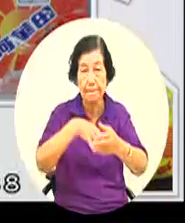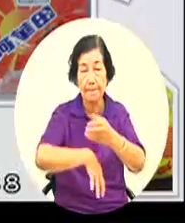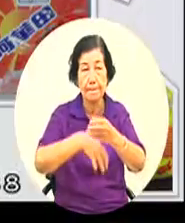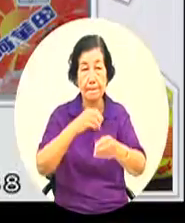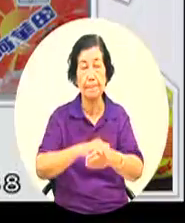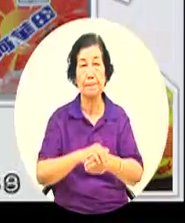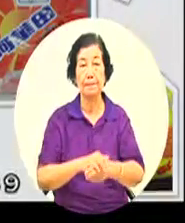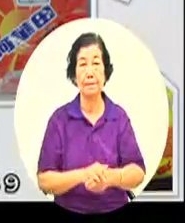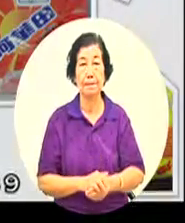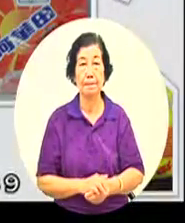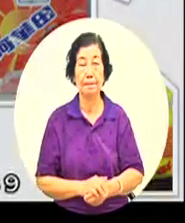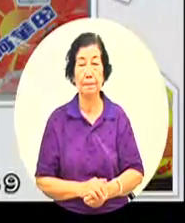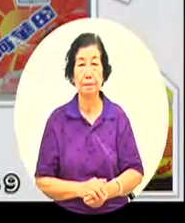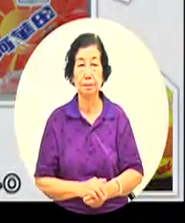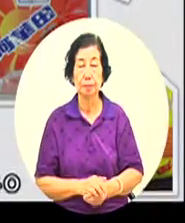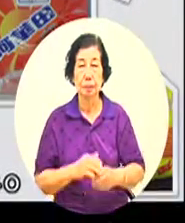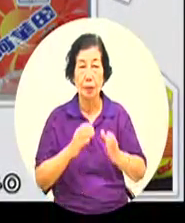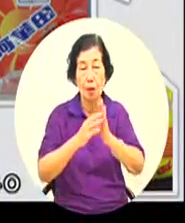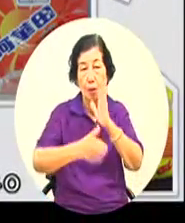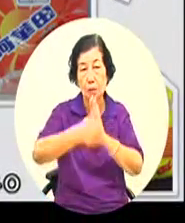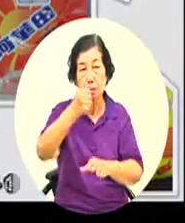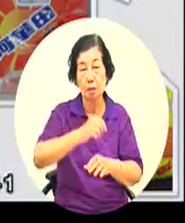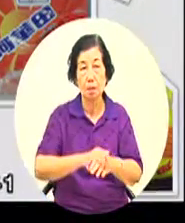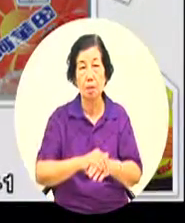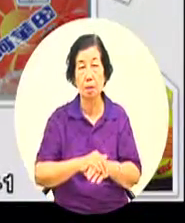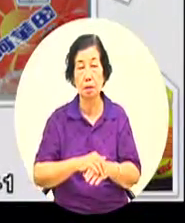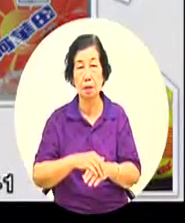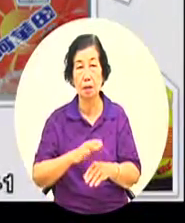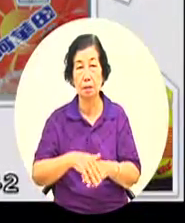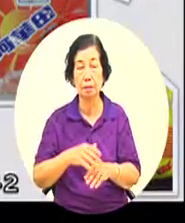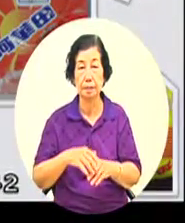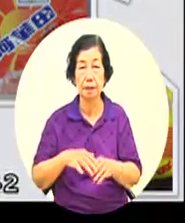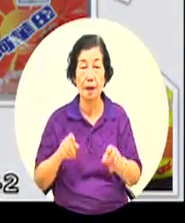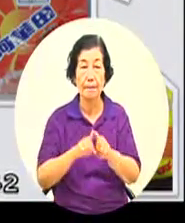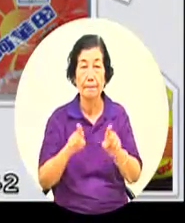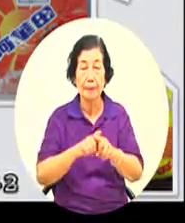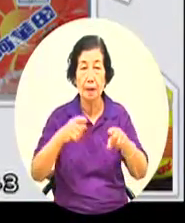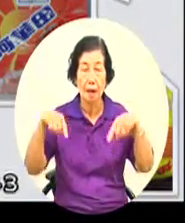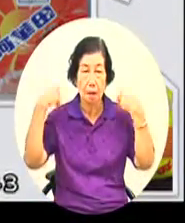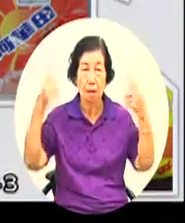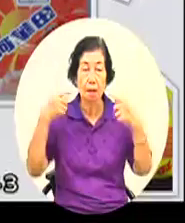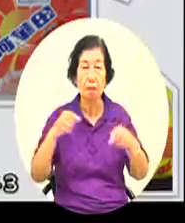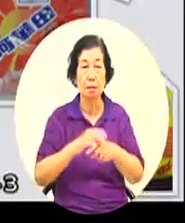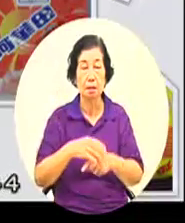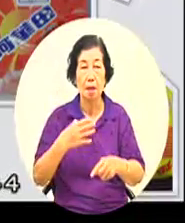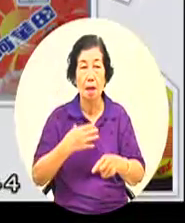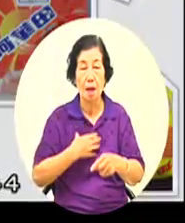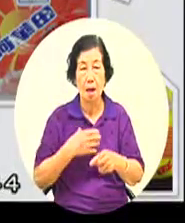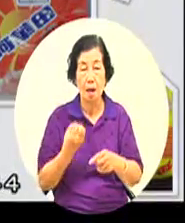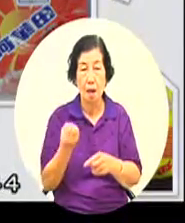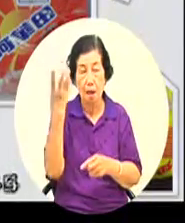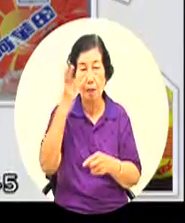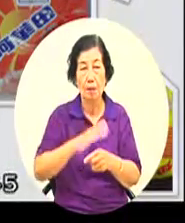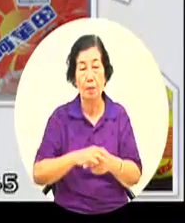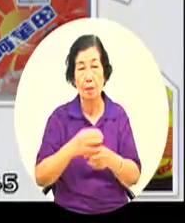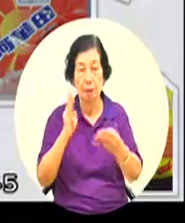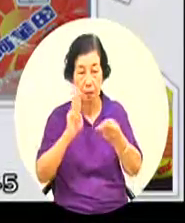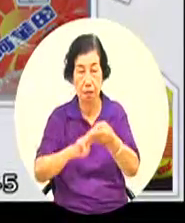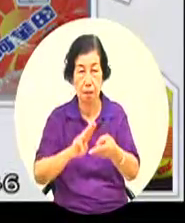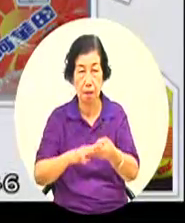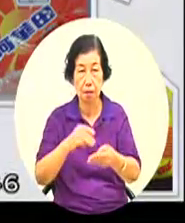你看，我们吃的阿华田，在校园里面就变成是里面装的是毒